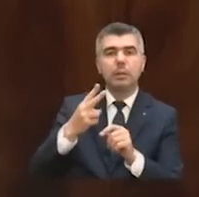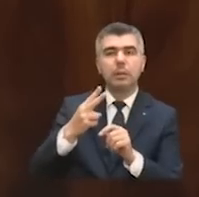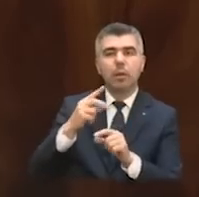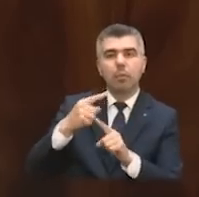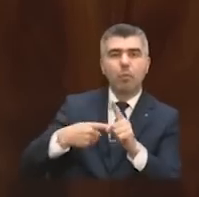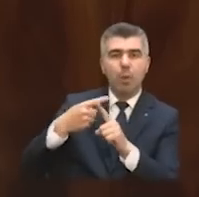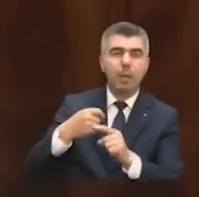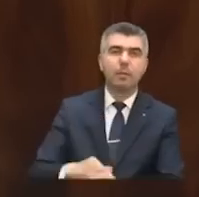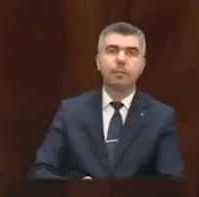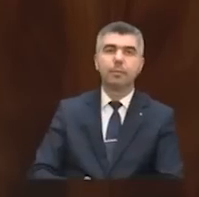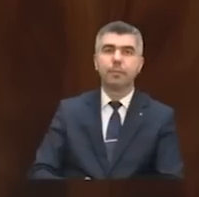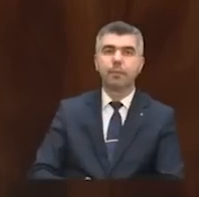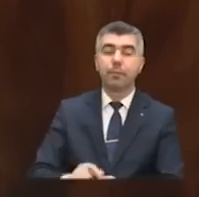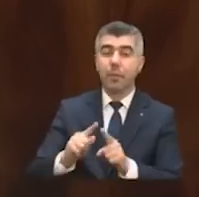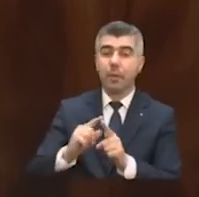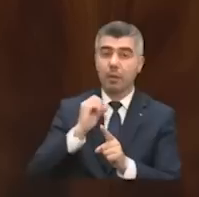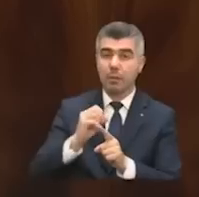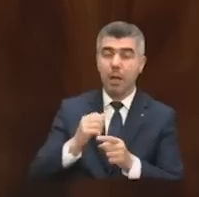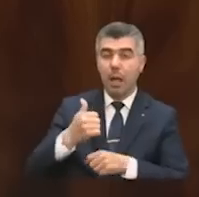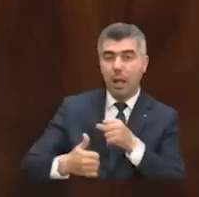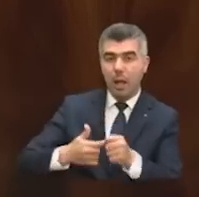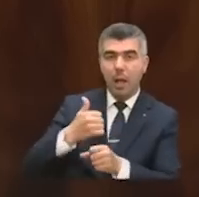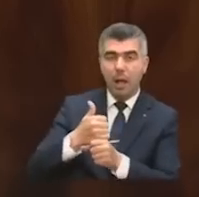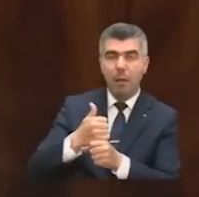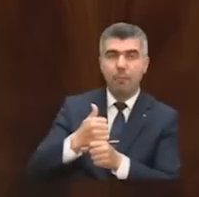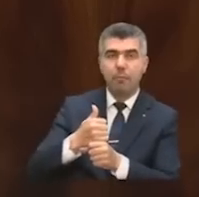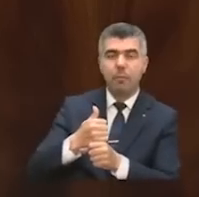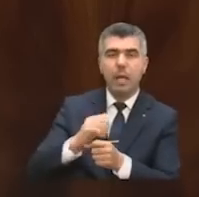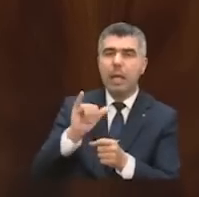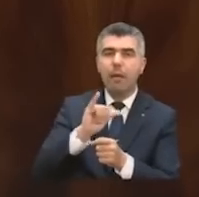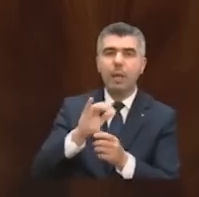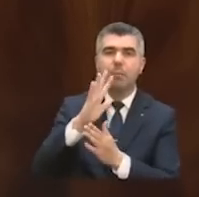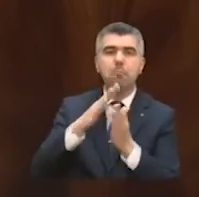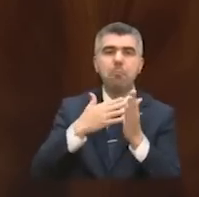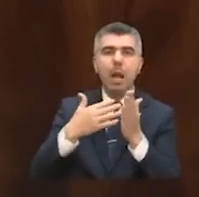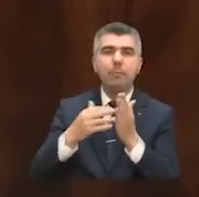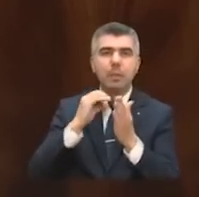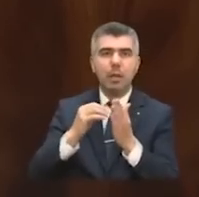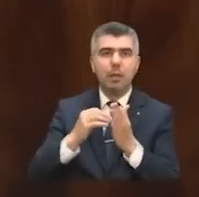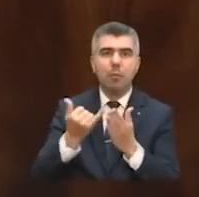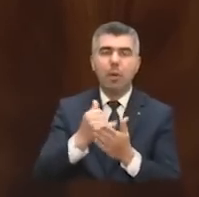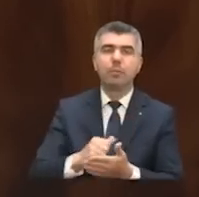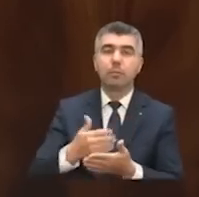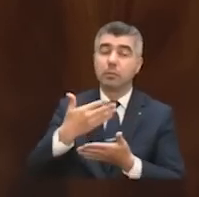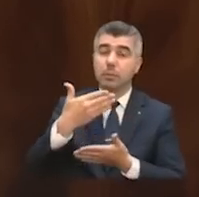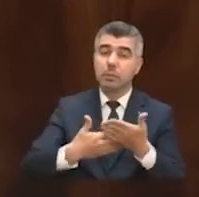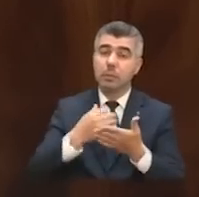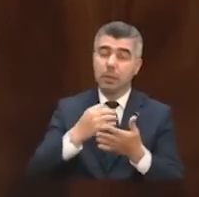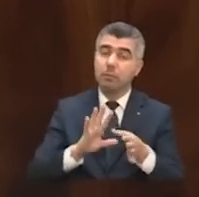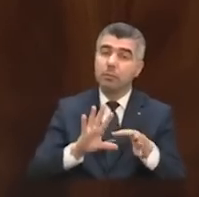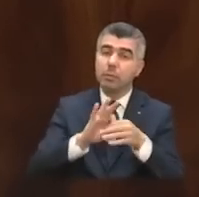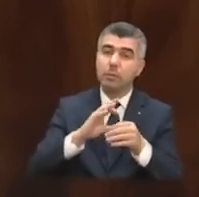وغادي ندخلوا العدد ديال هاد السنه والسنه، وكيفاش غادي نديروا واحد البرنامج. هذا تعاقد، وتعاقد فيه دي